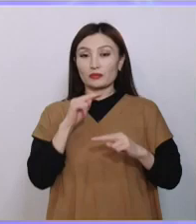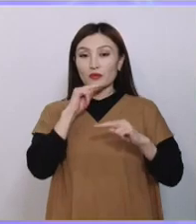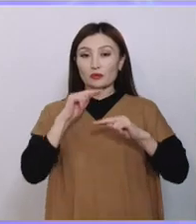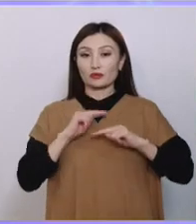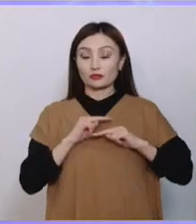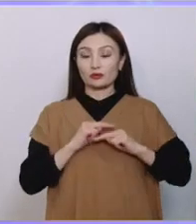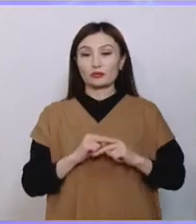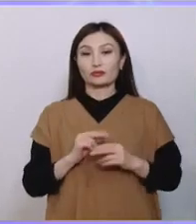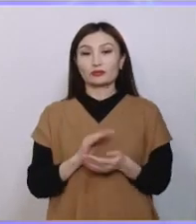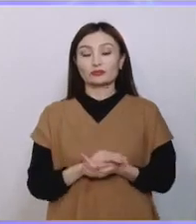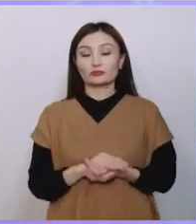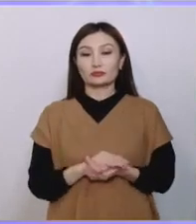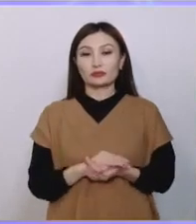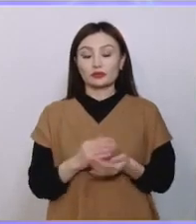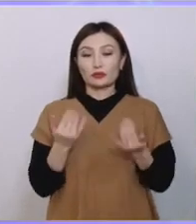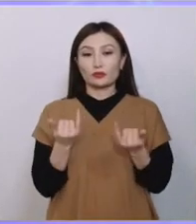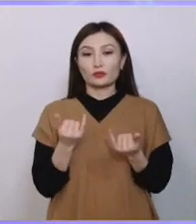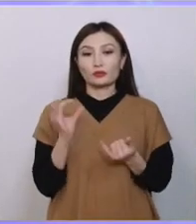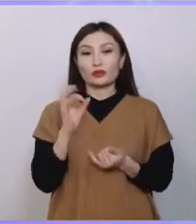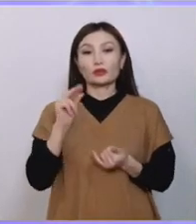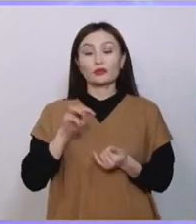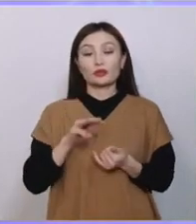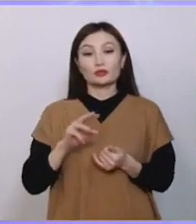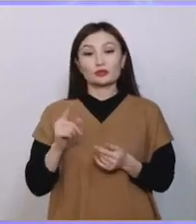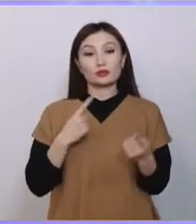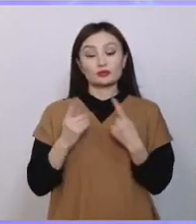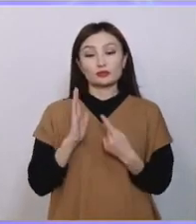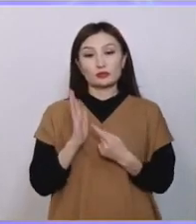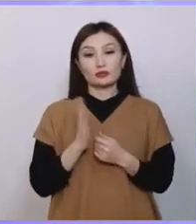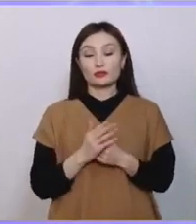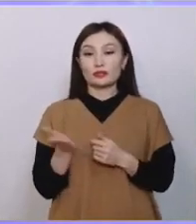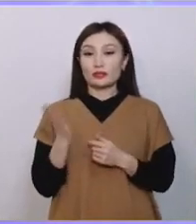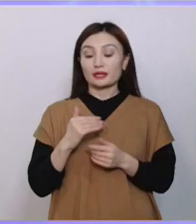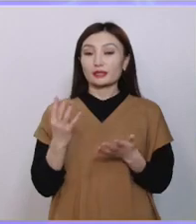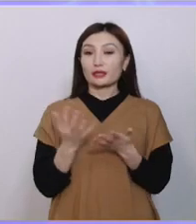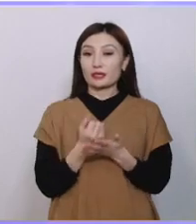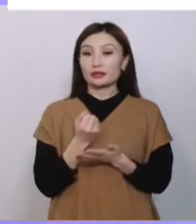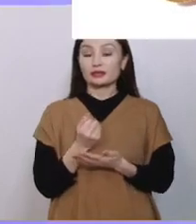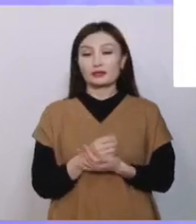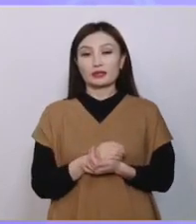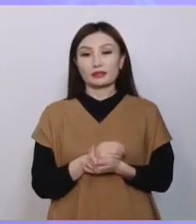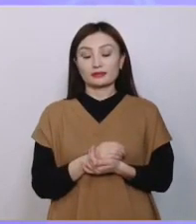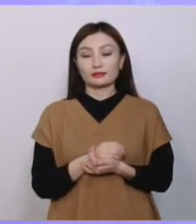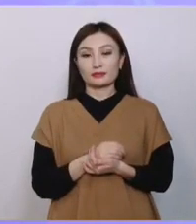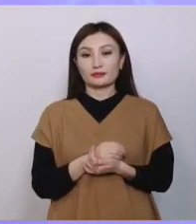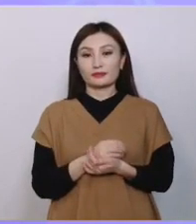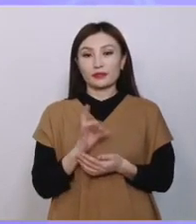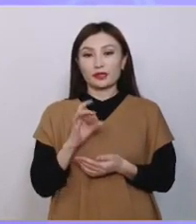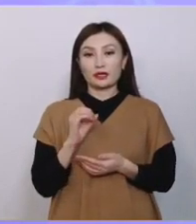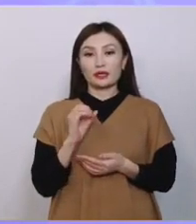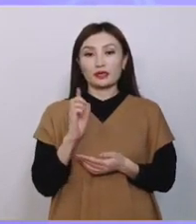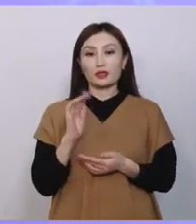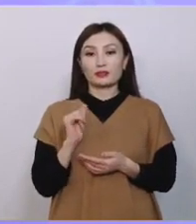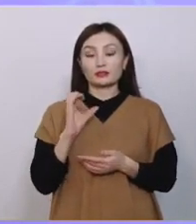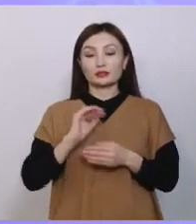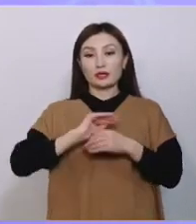чақырам. Бүгін емне жөнінді сүйлешіміз. Келгіле анықтап балалы. Ребустағы